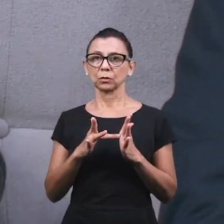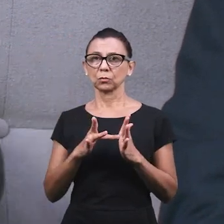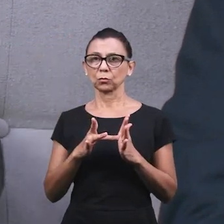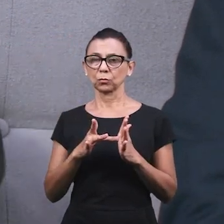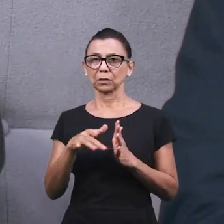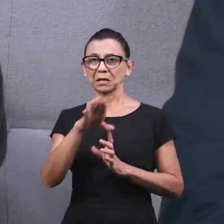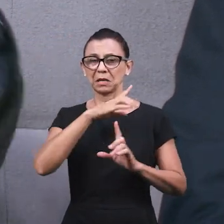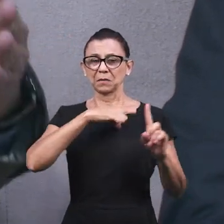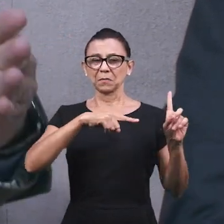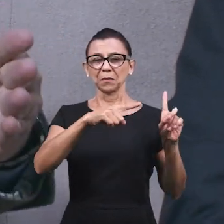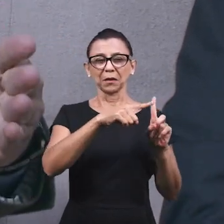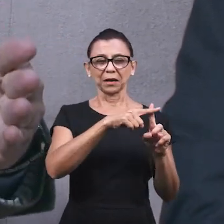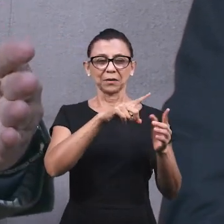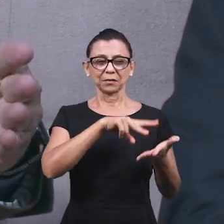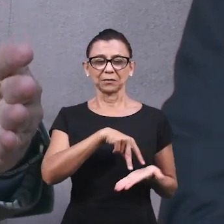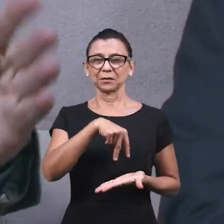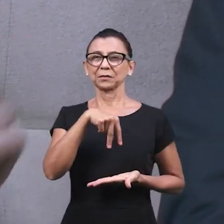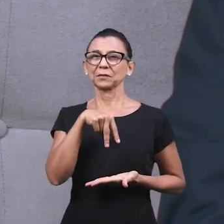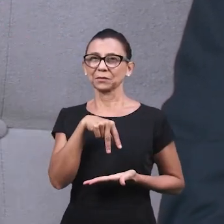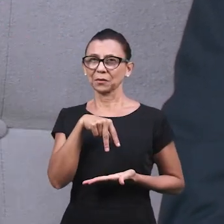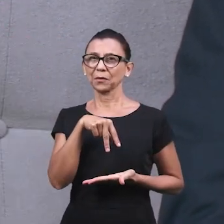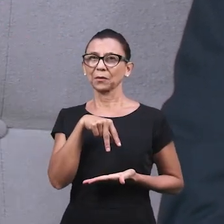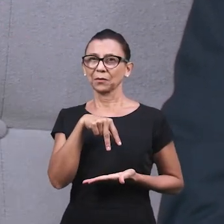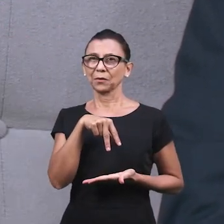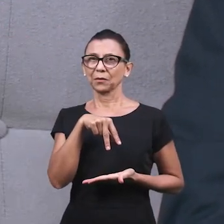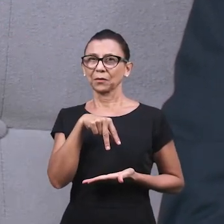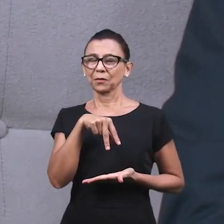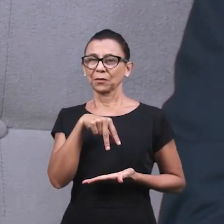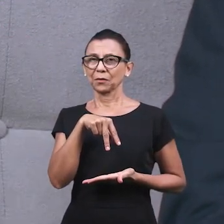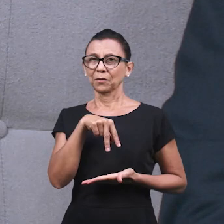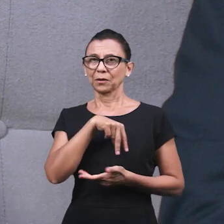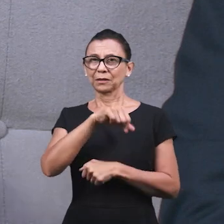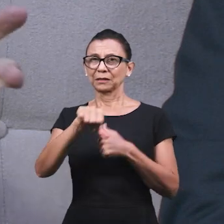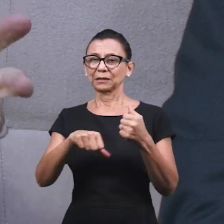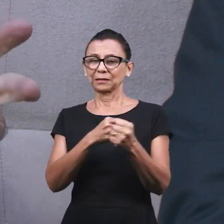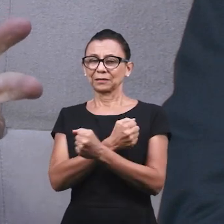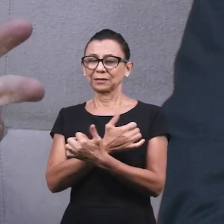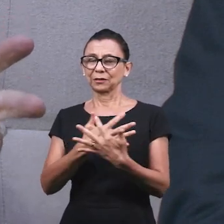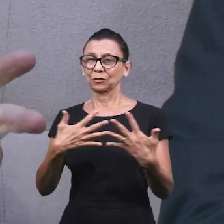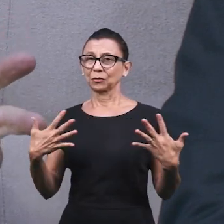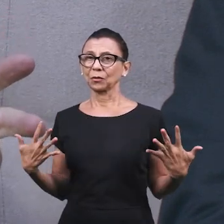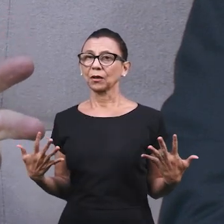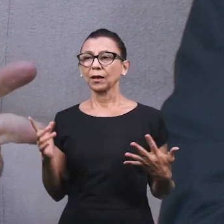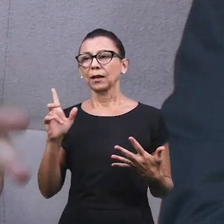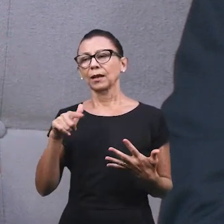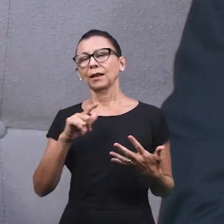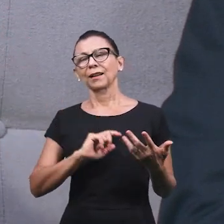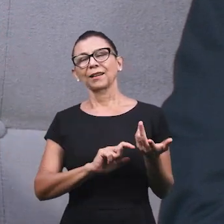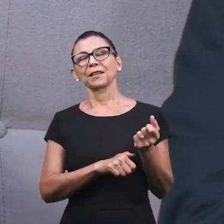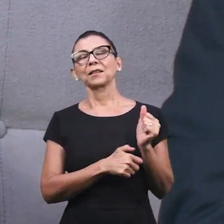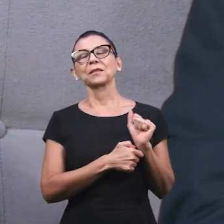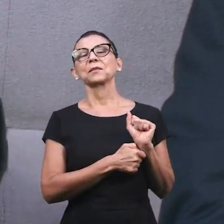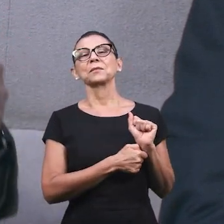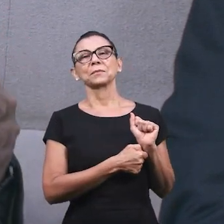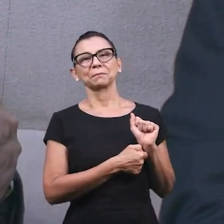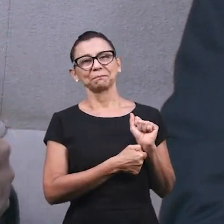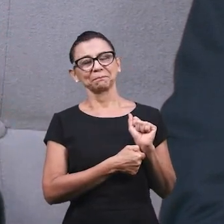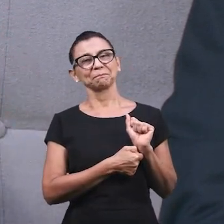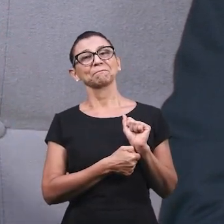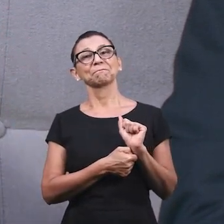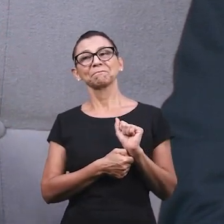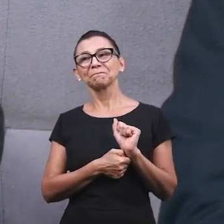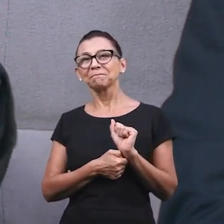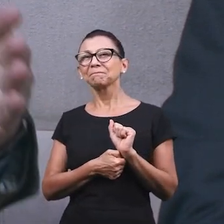Jésus glorifié, Jésus ressuscité, cela est un mystère. Et ce